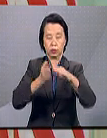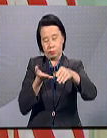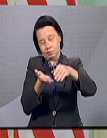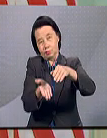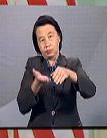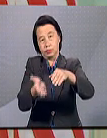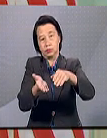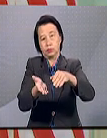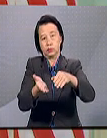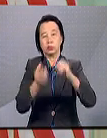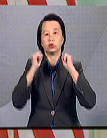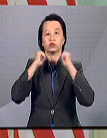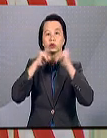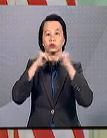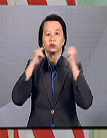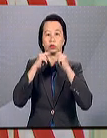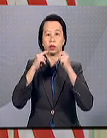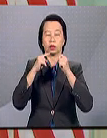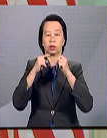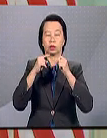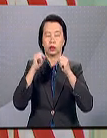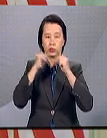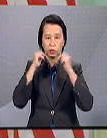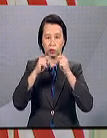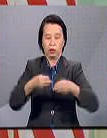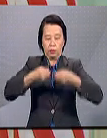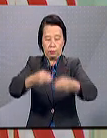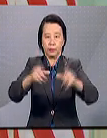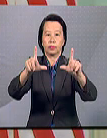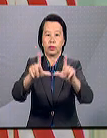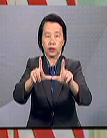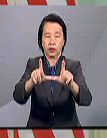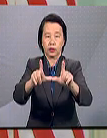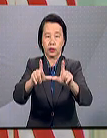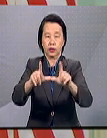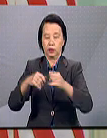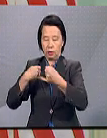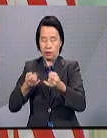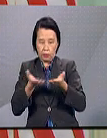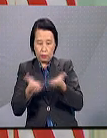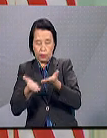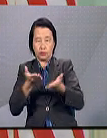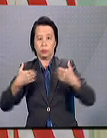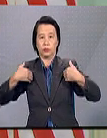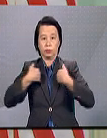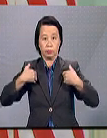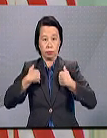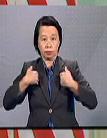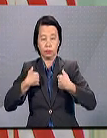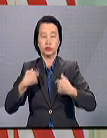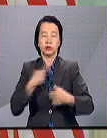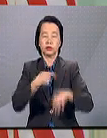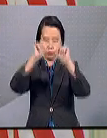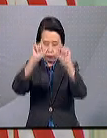sembelihan ruminan swasta yang dilesenkan oleh Jabatan Perkhidmatan Veterina yang juga